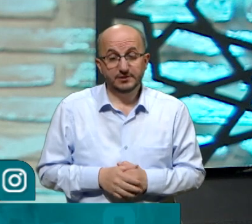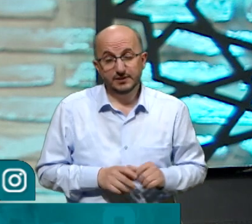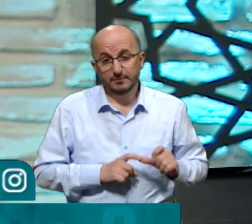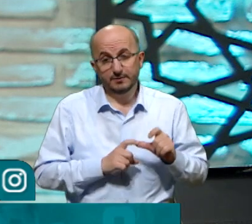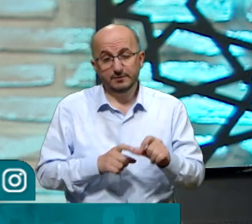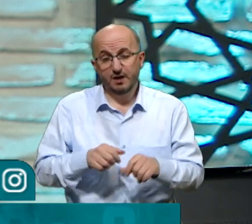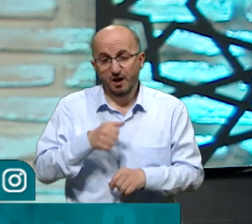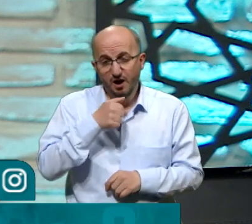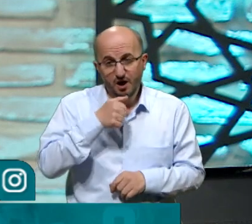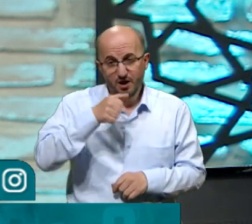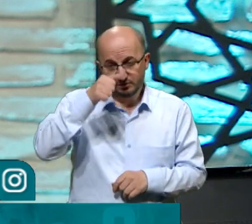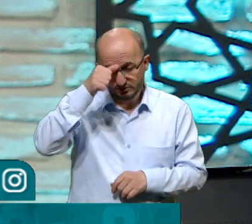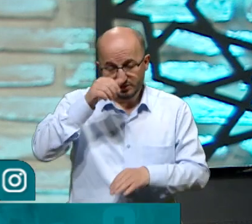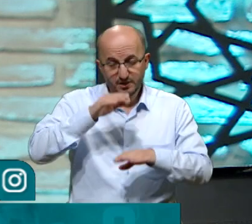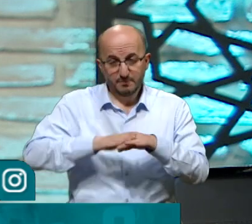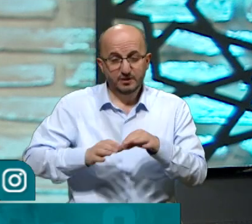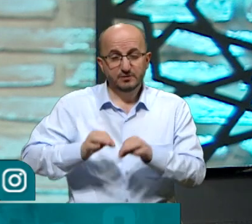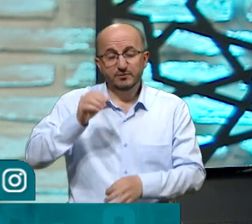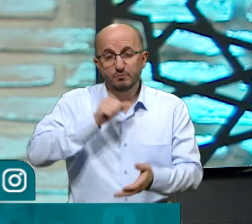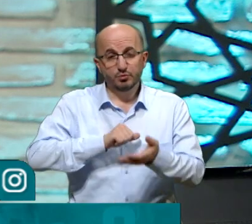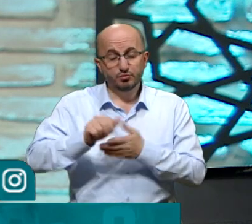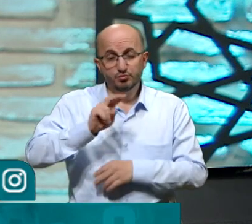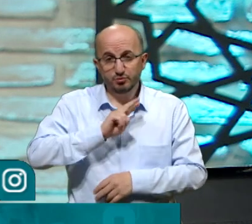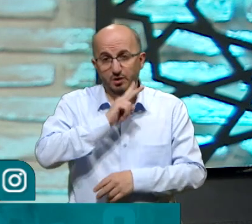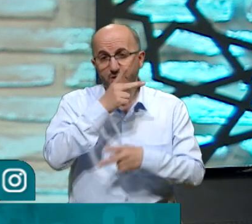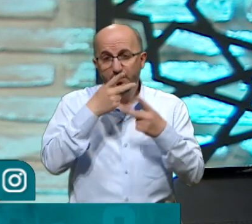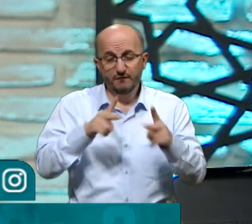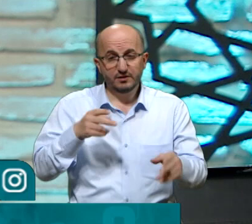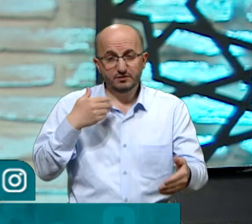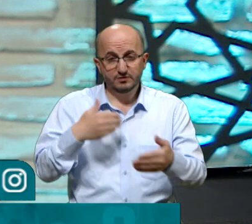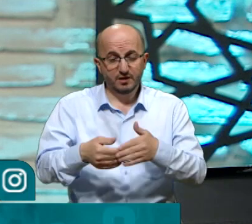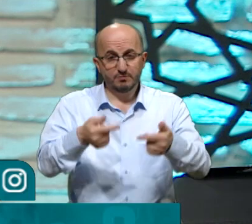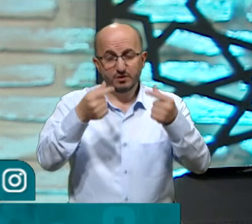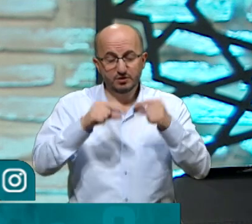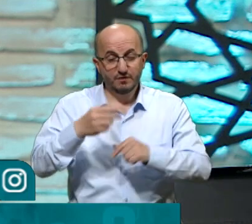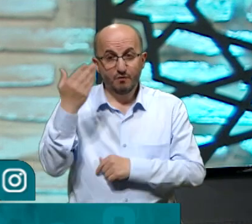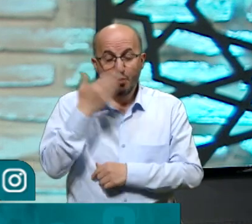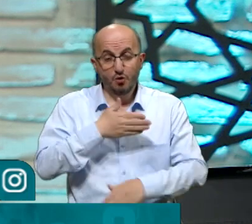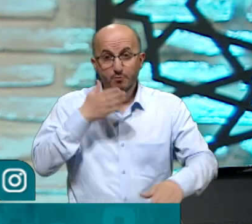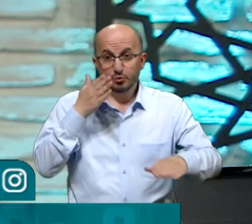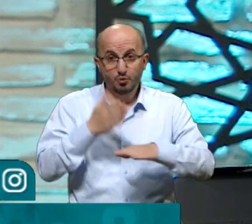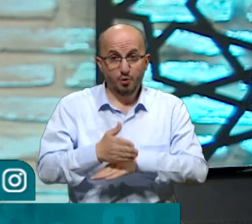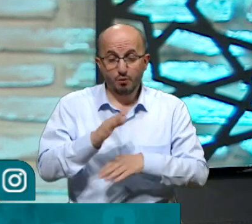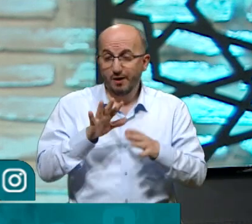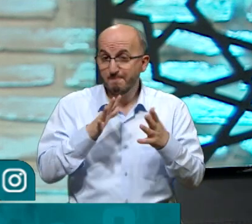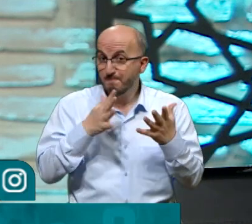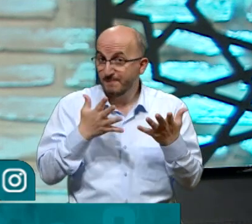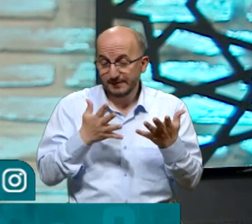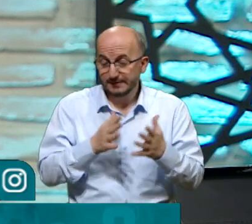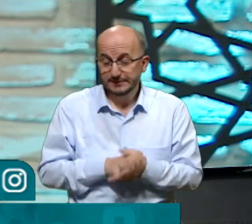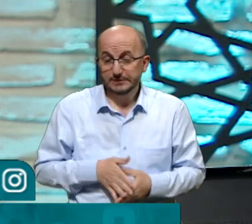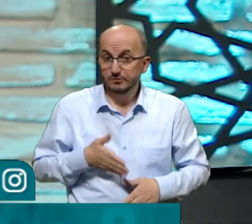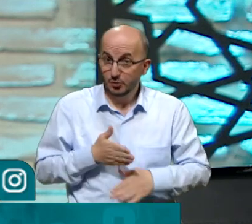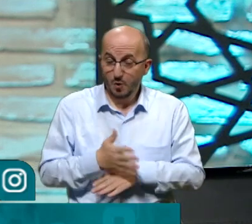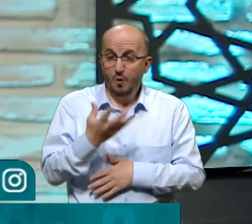Hacı yapan kimsenin bütün günahlarının affedildiğini dair bir hadisi şerif okuduk diyor Bunun saati Acaba nedir Bir de belki